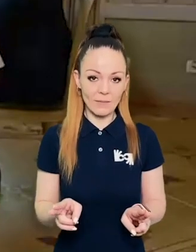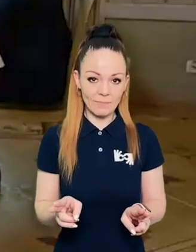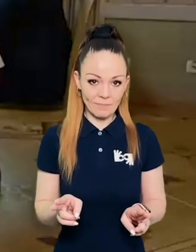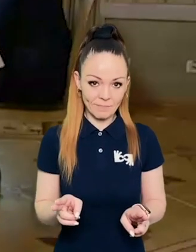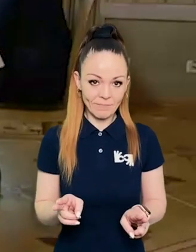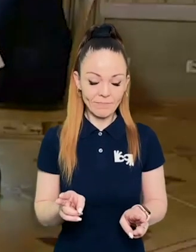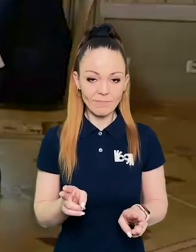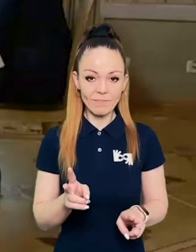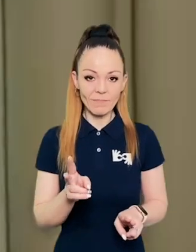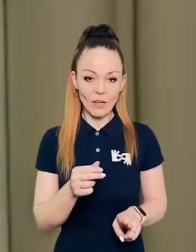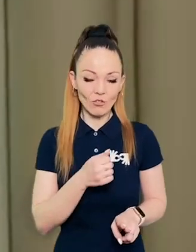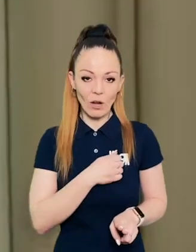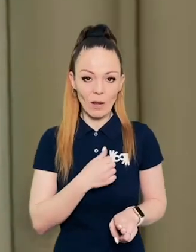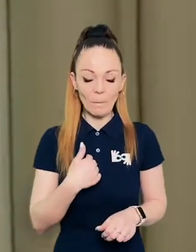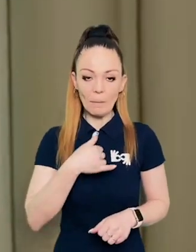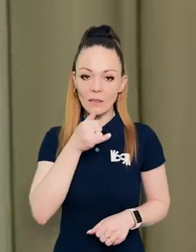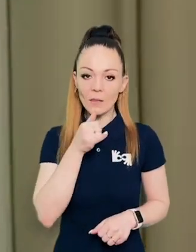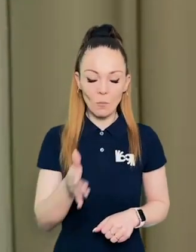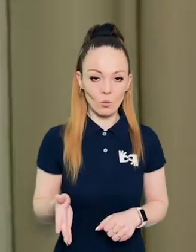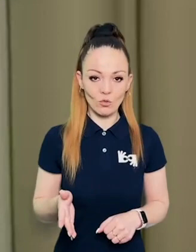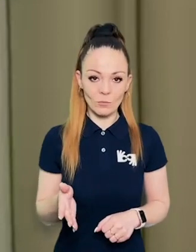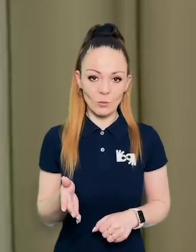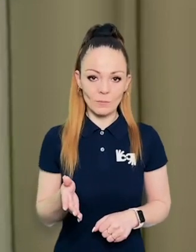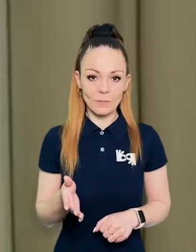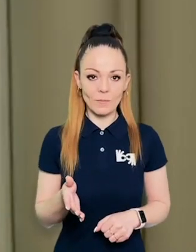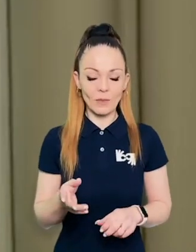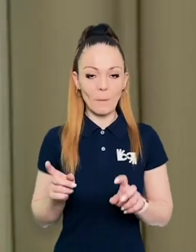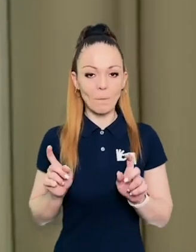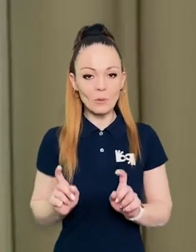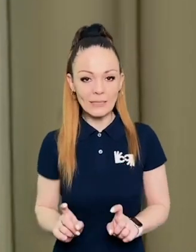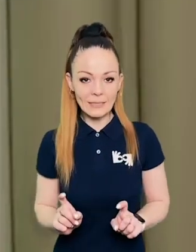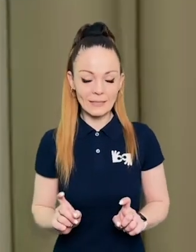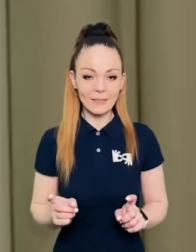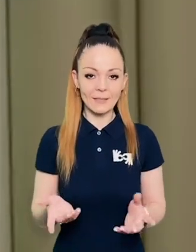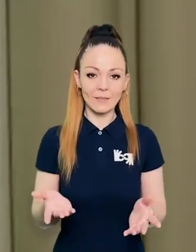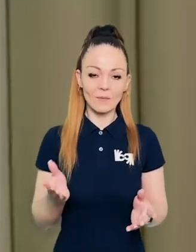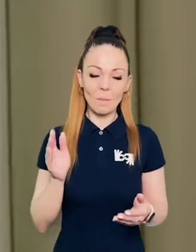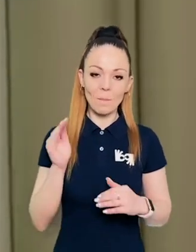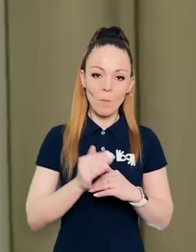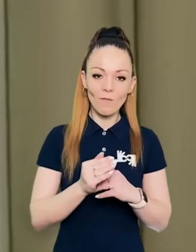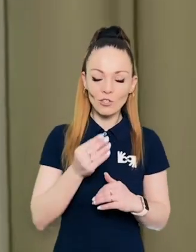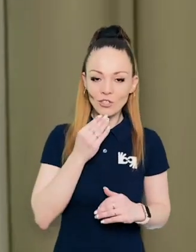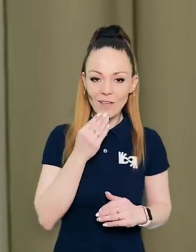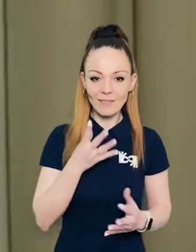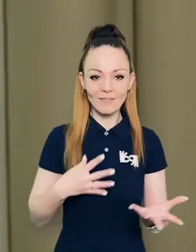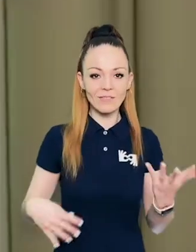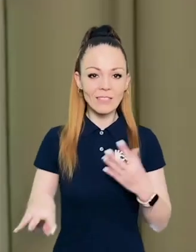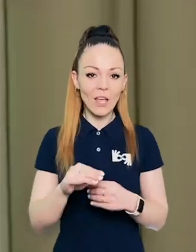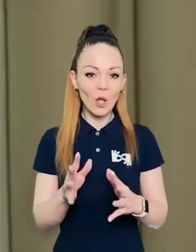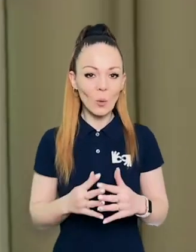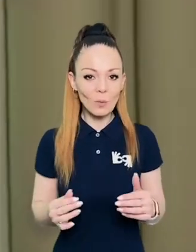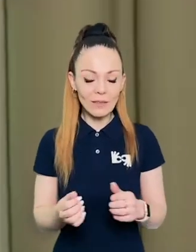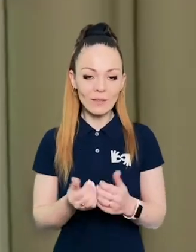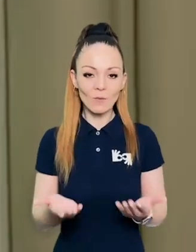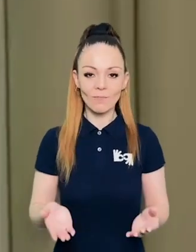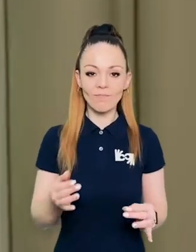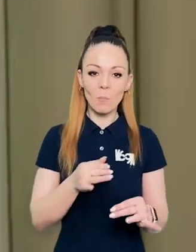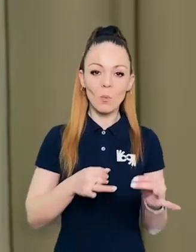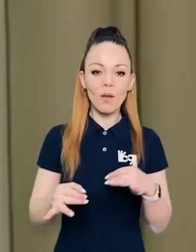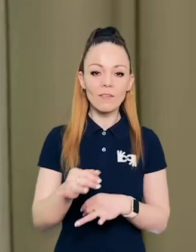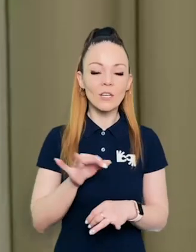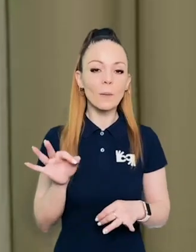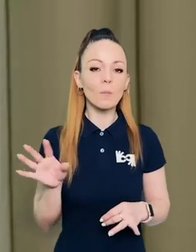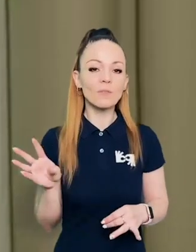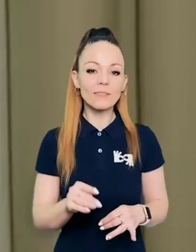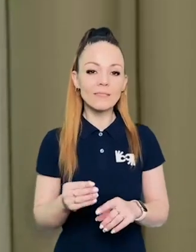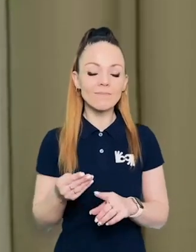так само лад. На жаль, ми не можемо посидіти, повечеряти всією родиною,